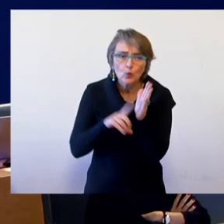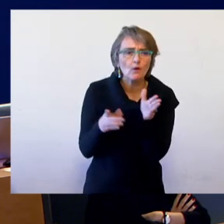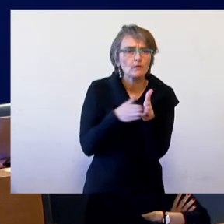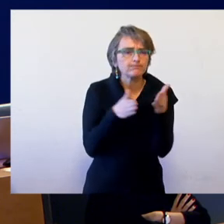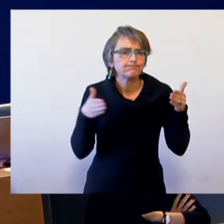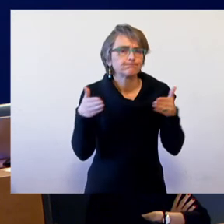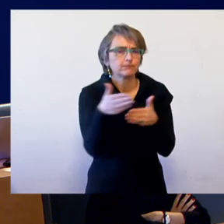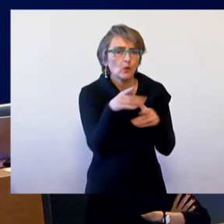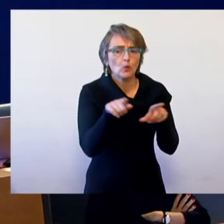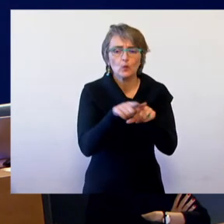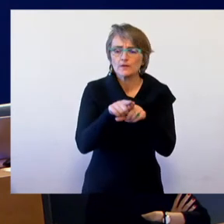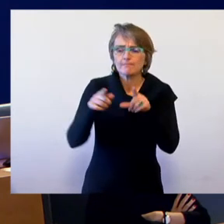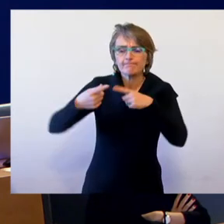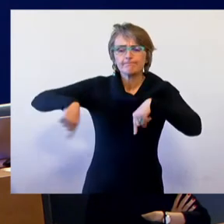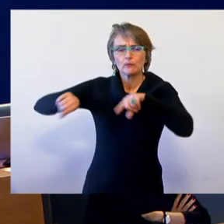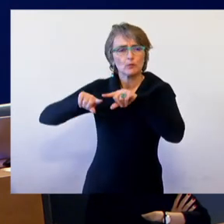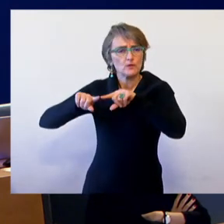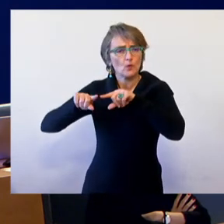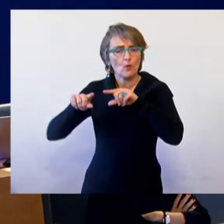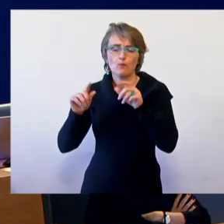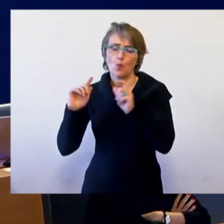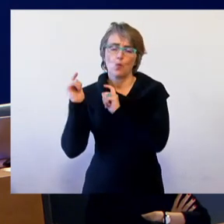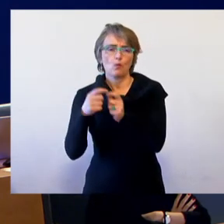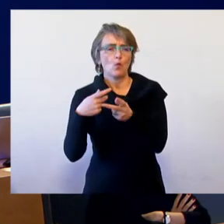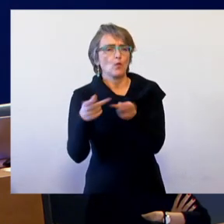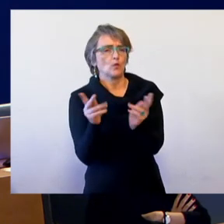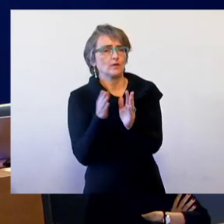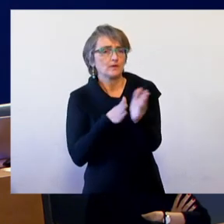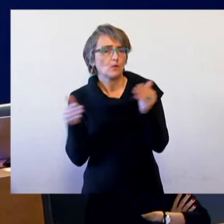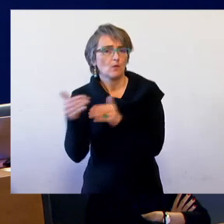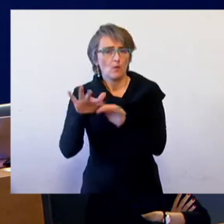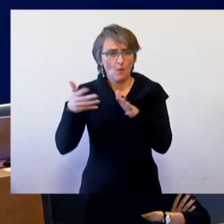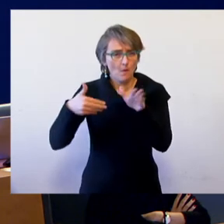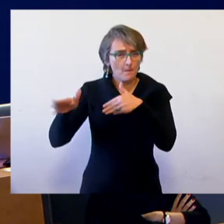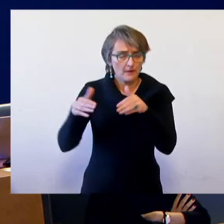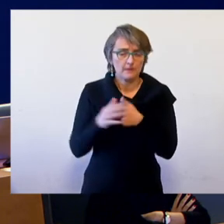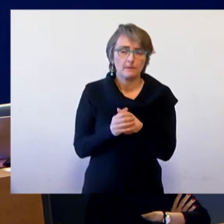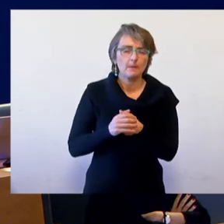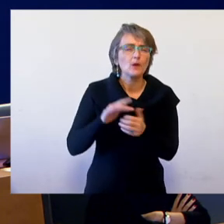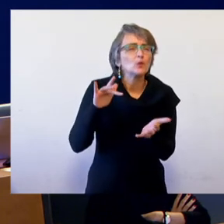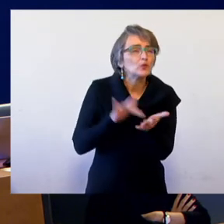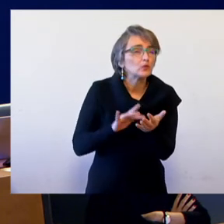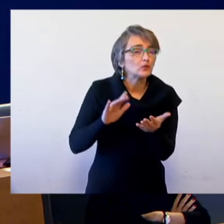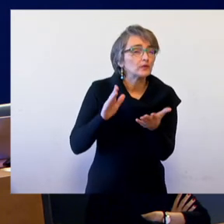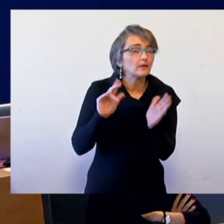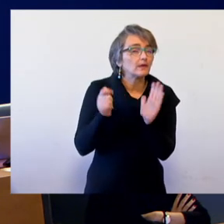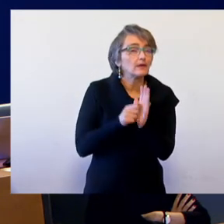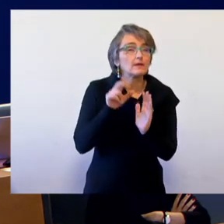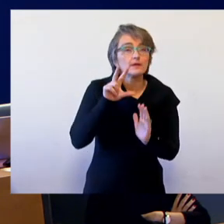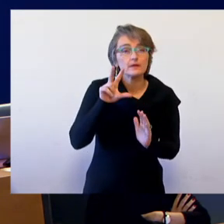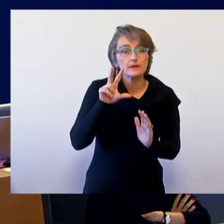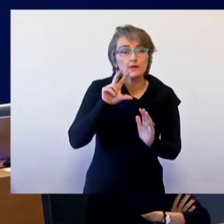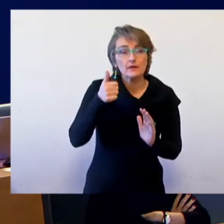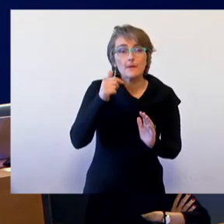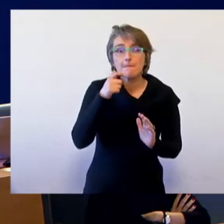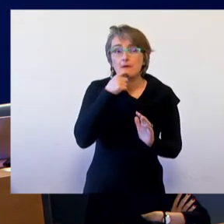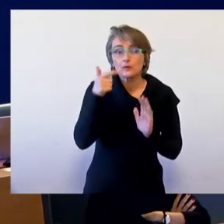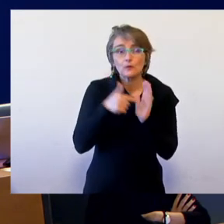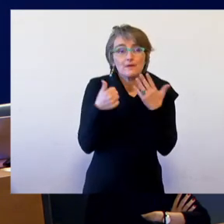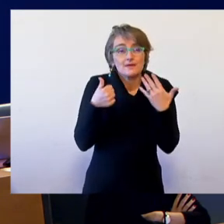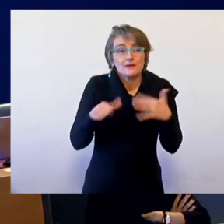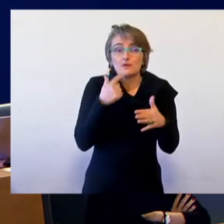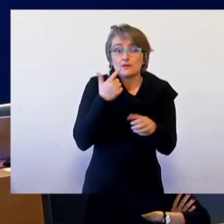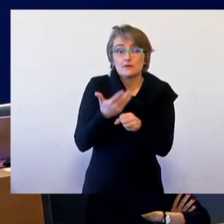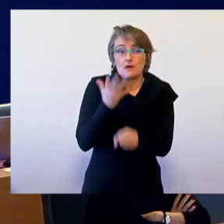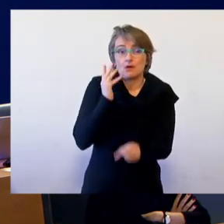la commission de dérogation. La dernière délibération sur cette affaire remonte au 31 mars 2016, donc il y a